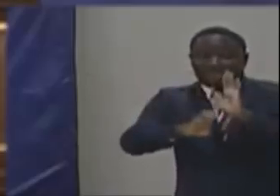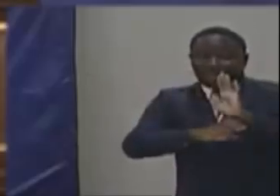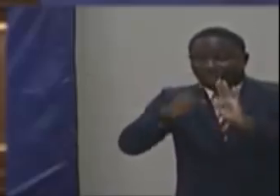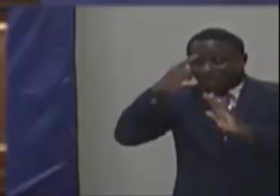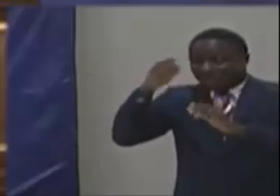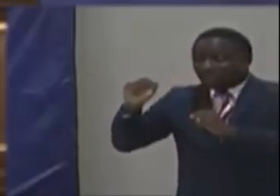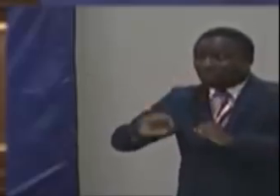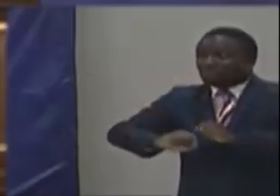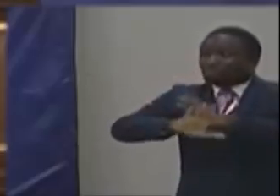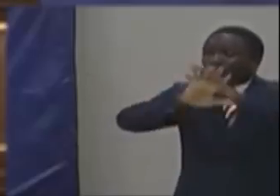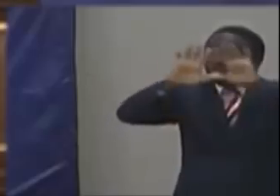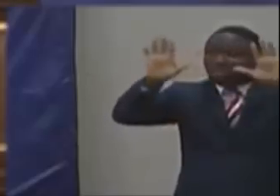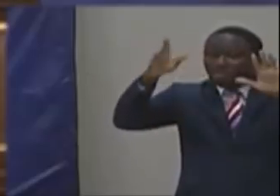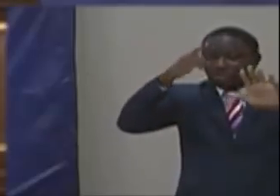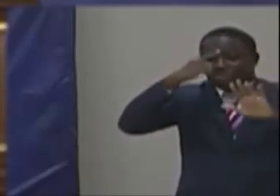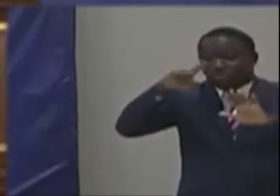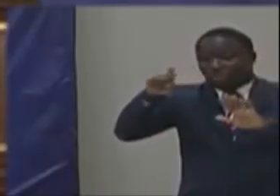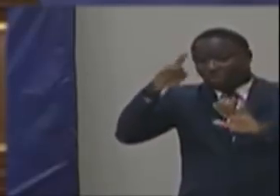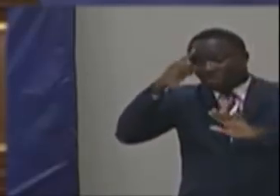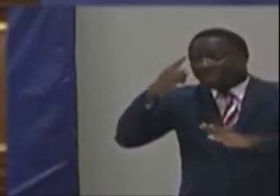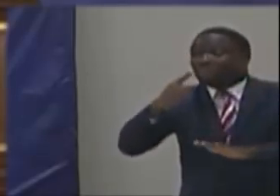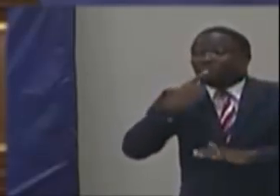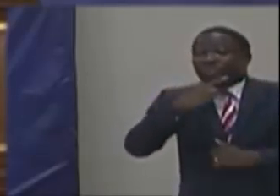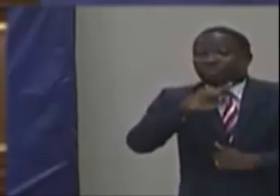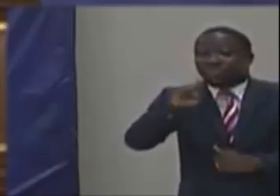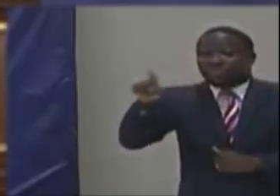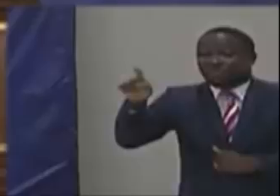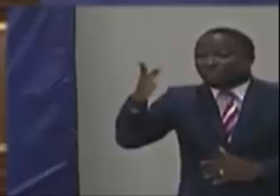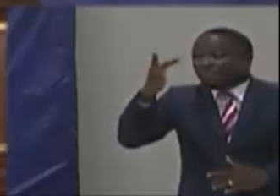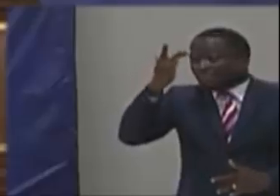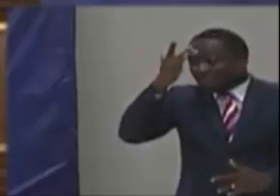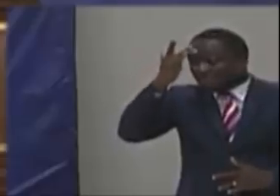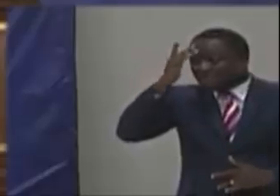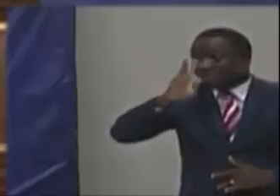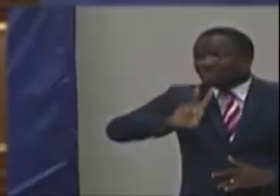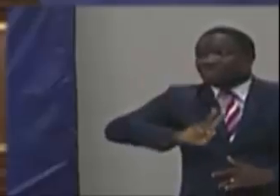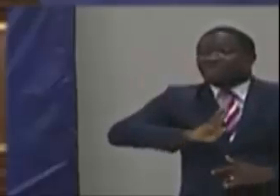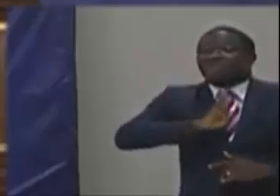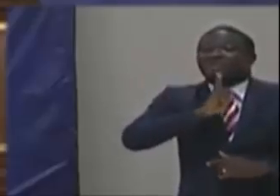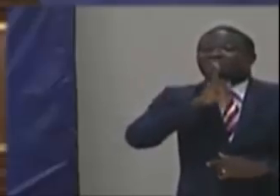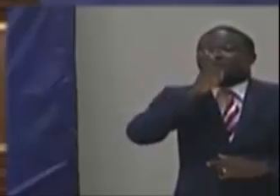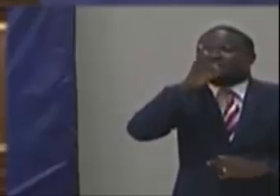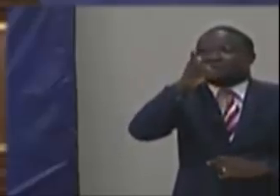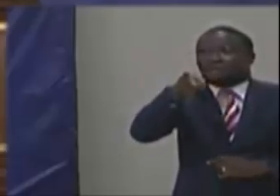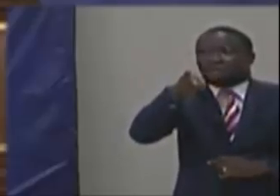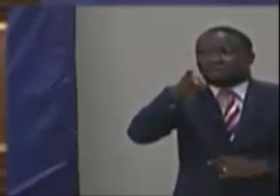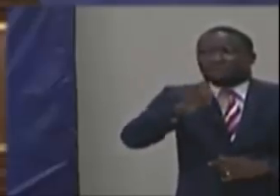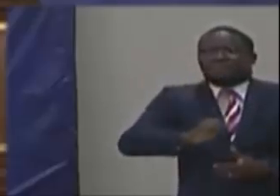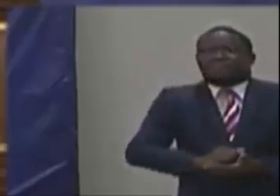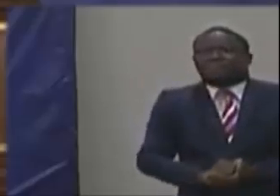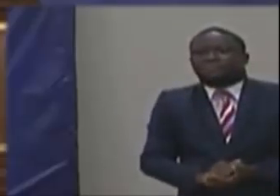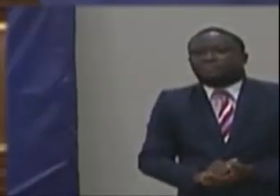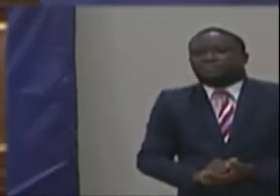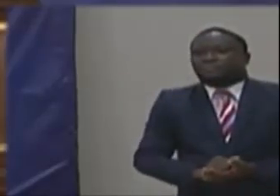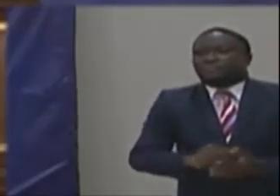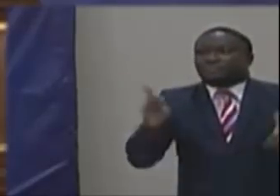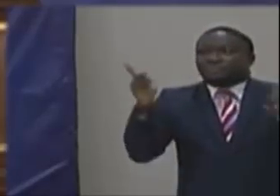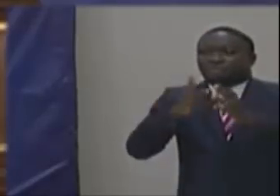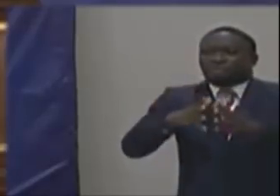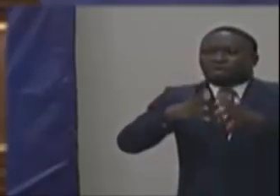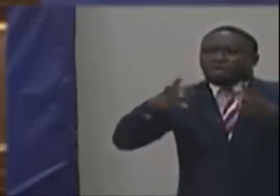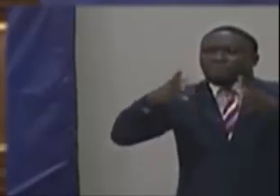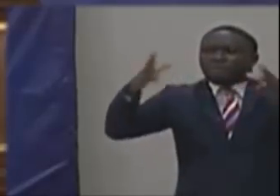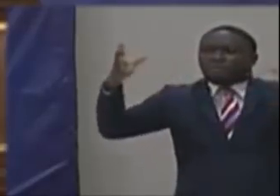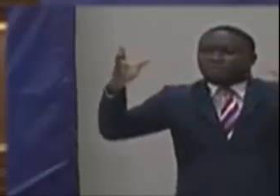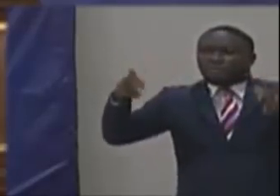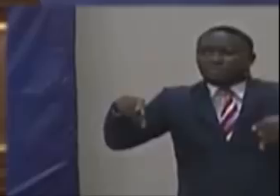pour des lumières pour nous. C'est pour nous dire que la maladie a existé. L'étouille est